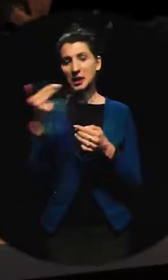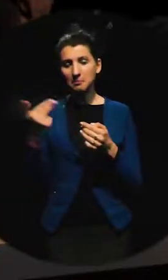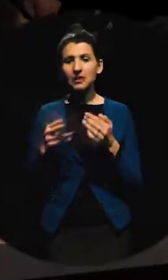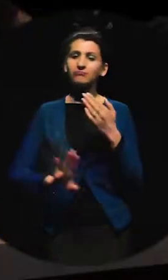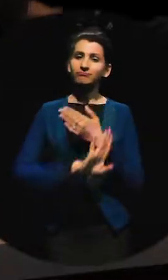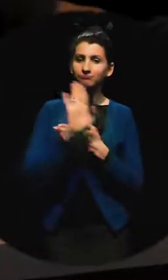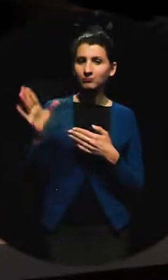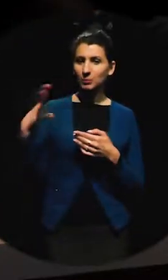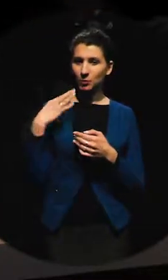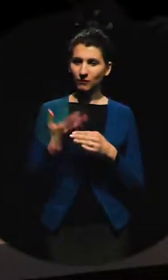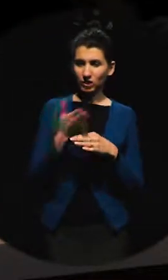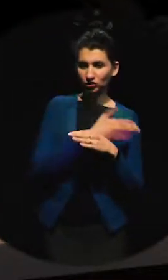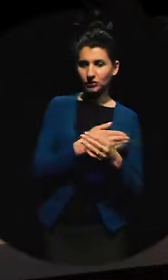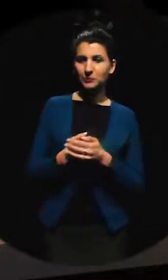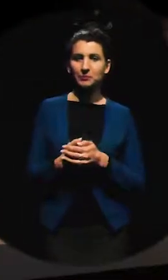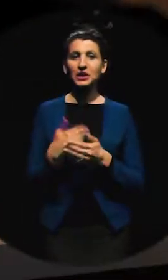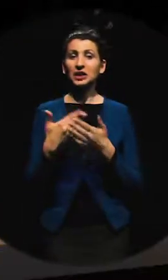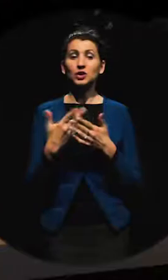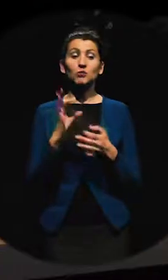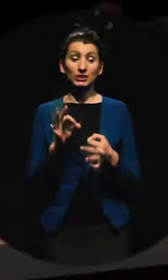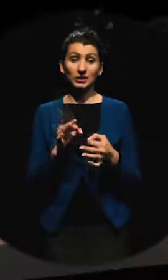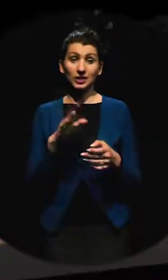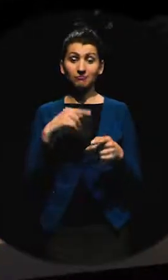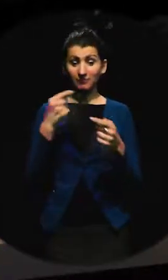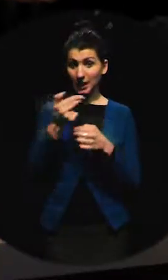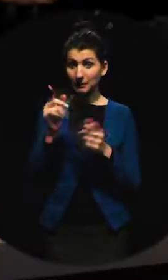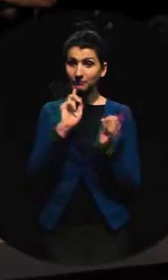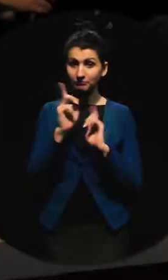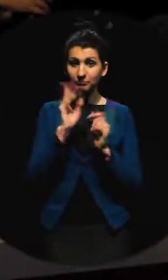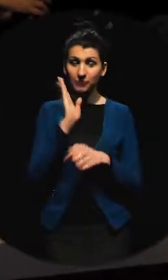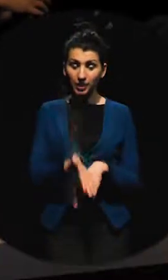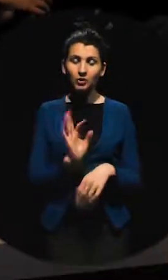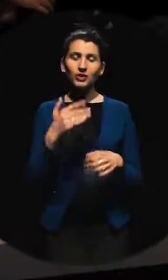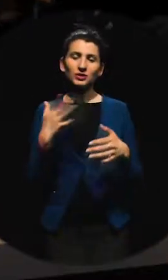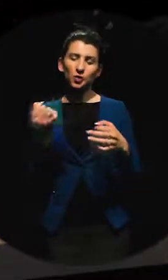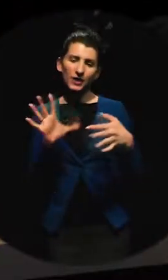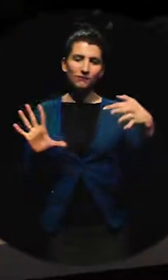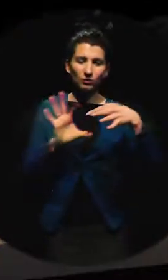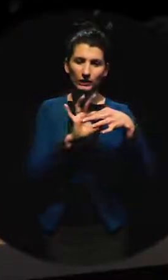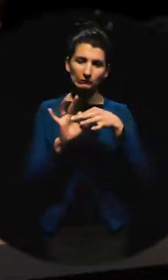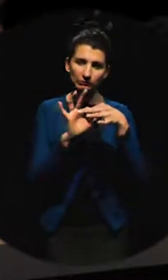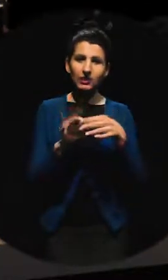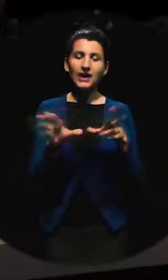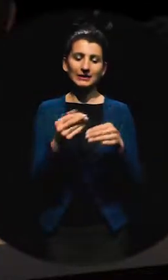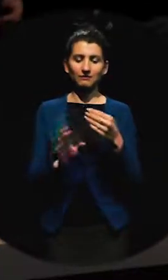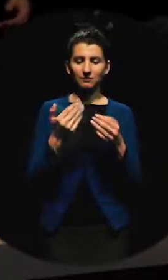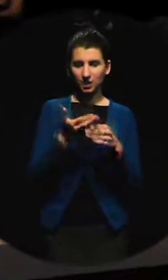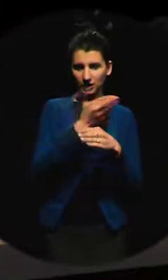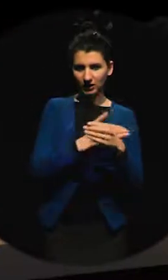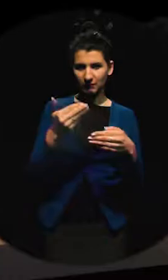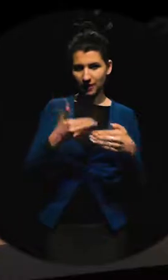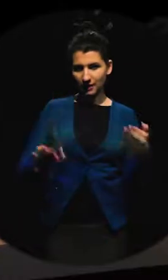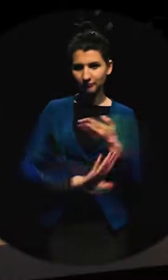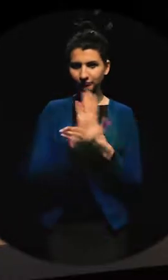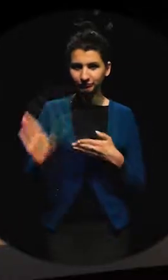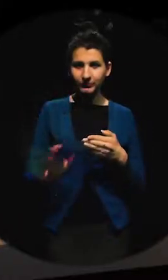to, co przygotowałyśmy, jest związane ze spektaklem, sprawdzonym spektaklem i z tym, co było źródłem